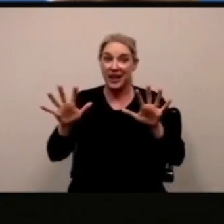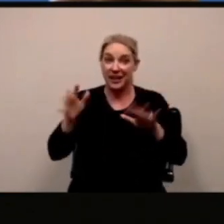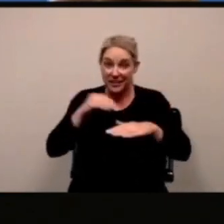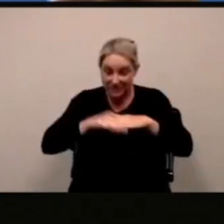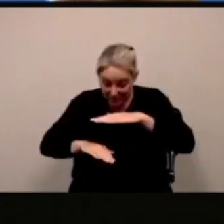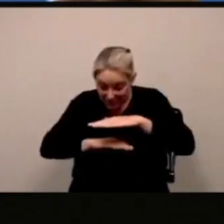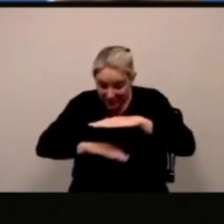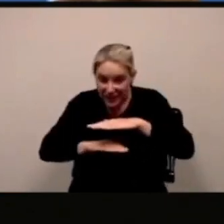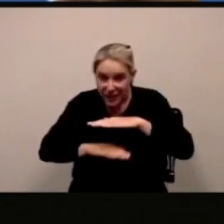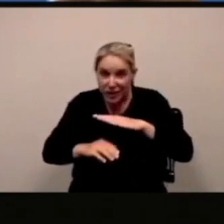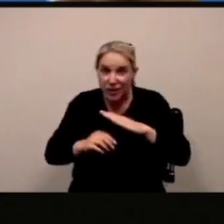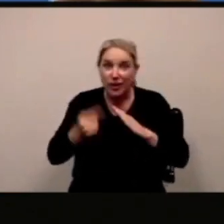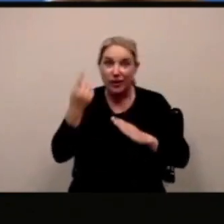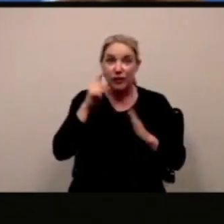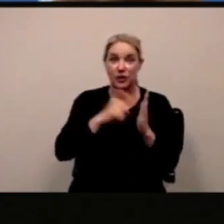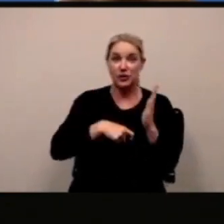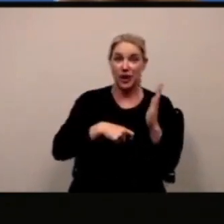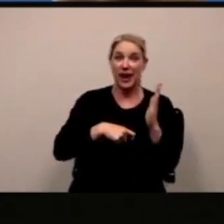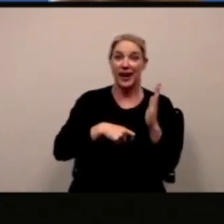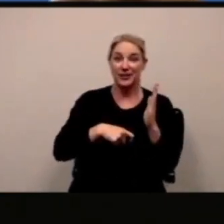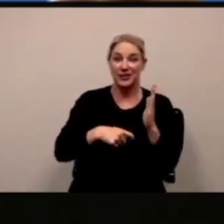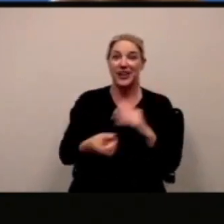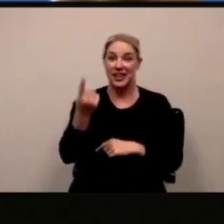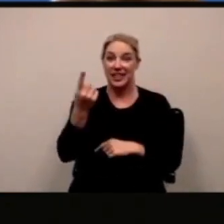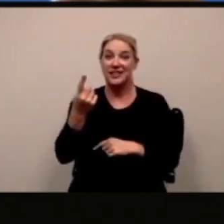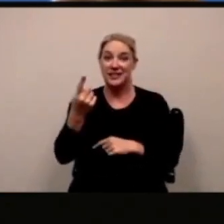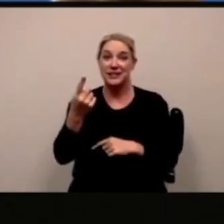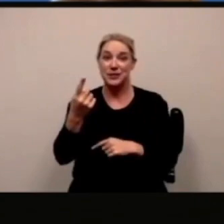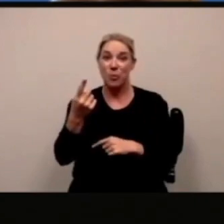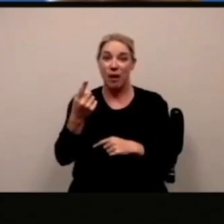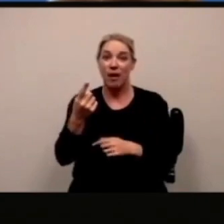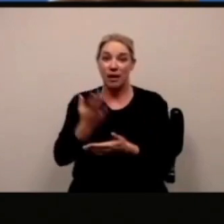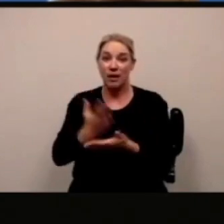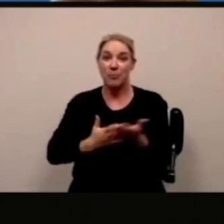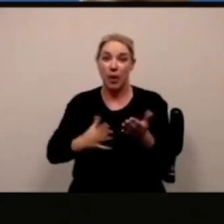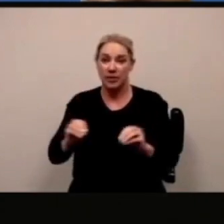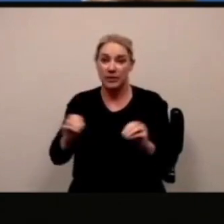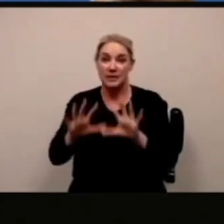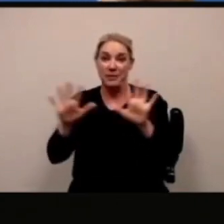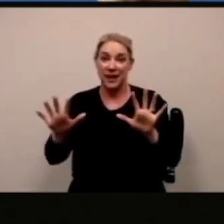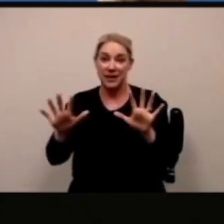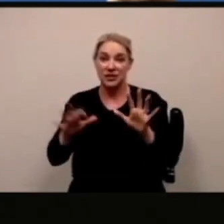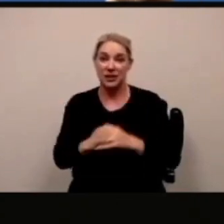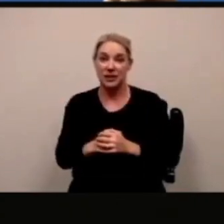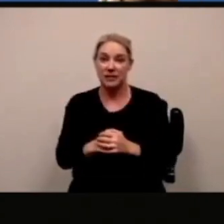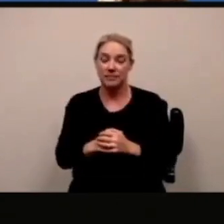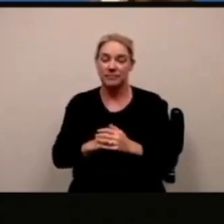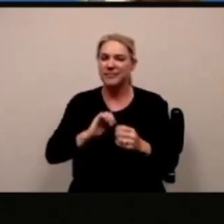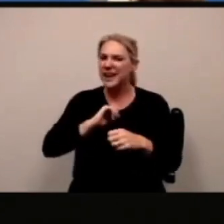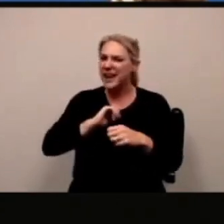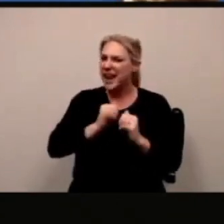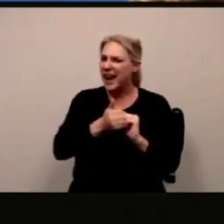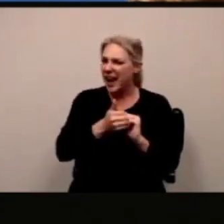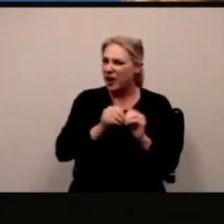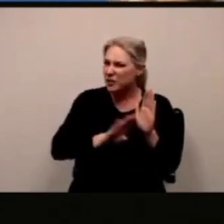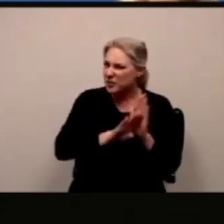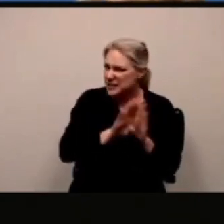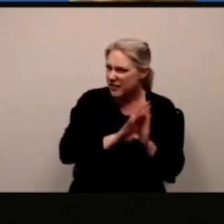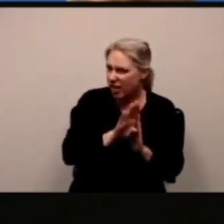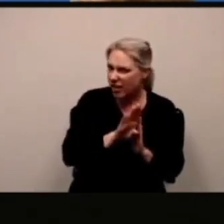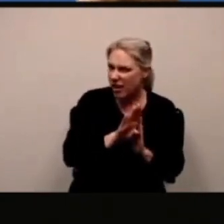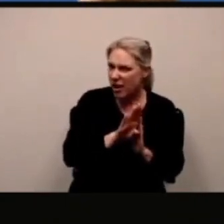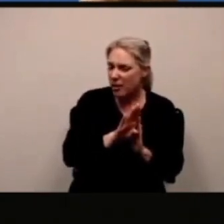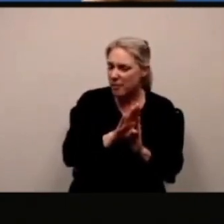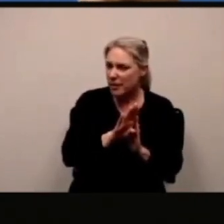あと秘訣側と隠れていてこれをあとできるだけ駆使しようにということをしていますあと表面的